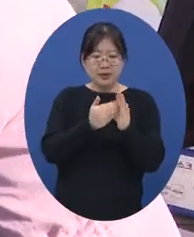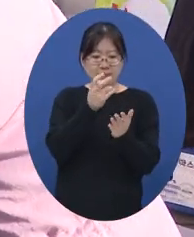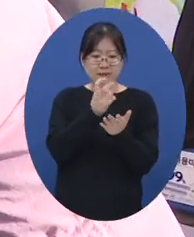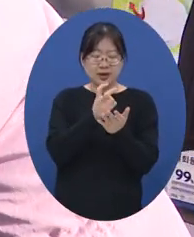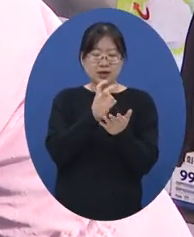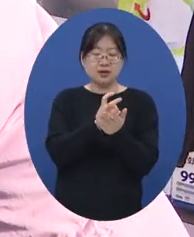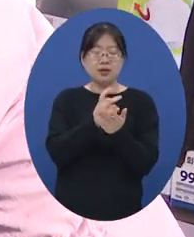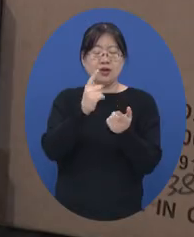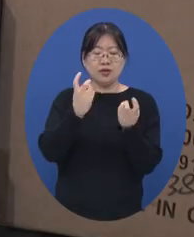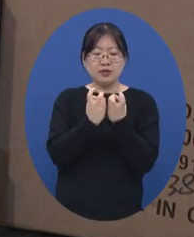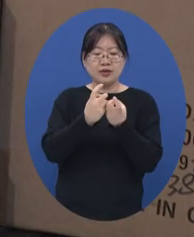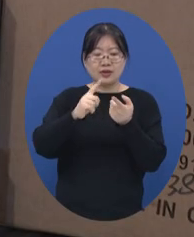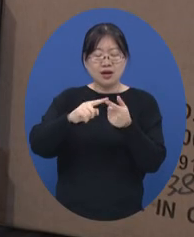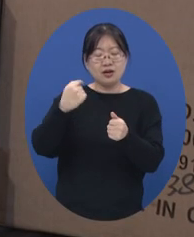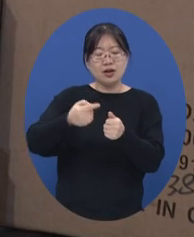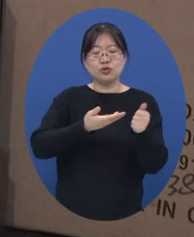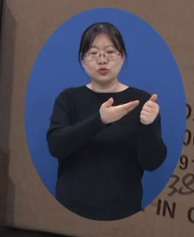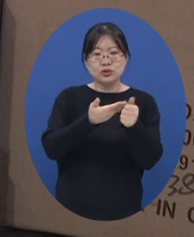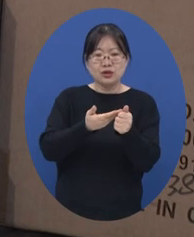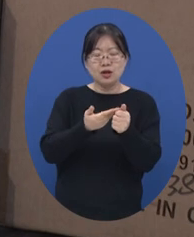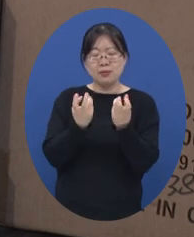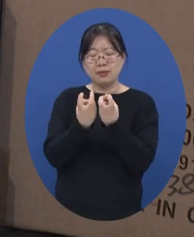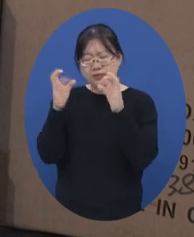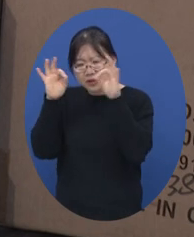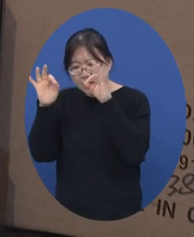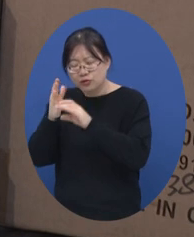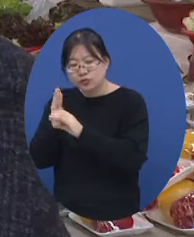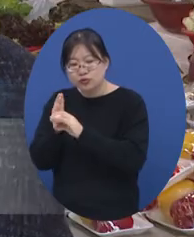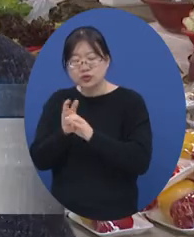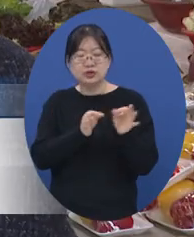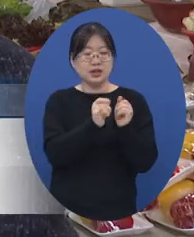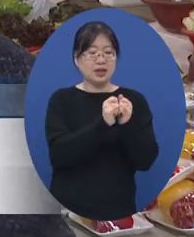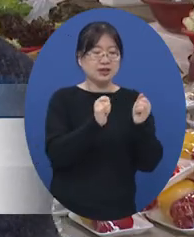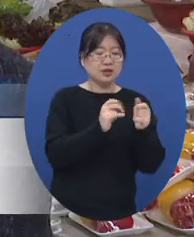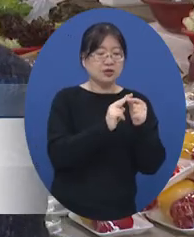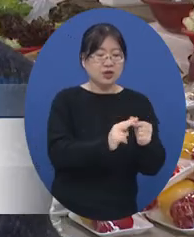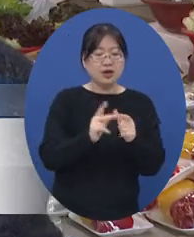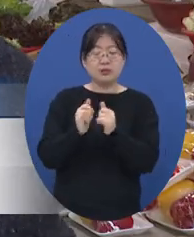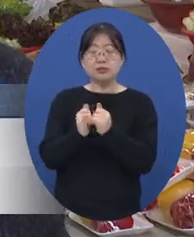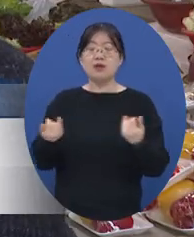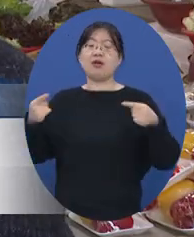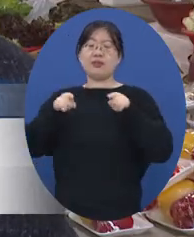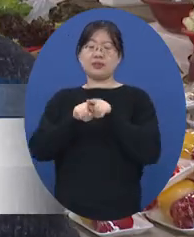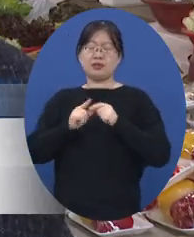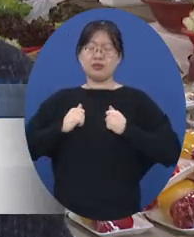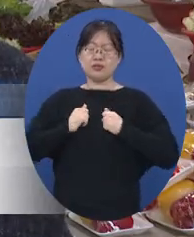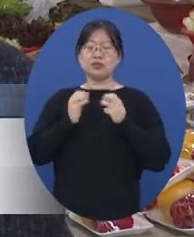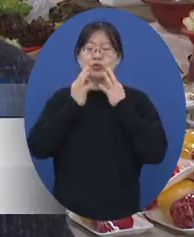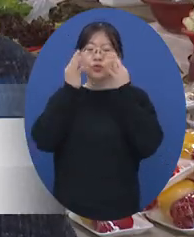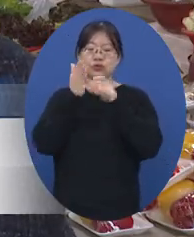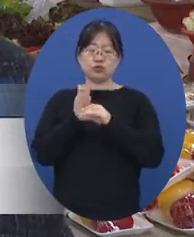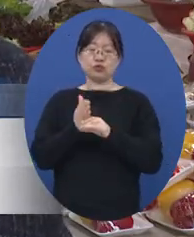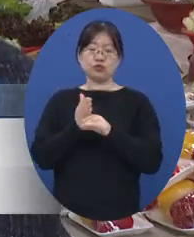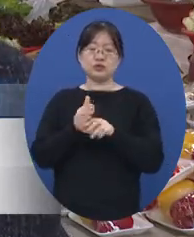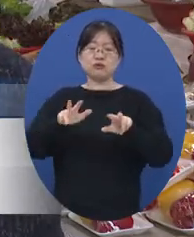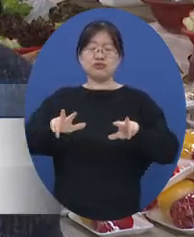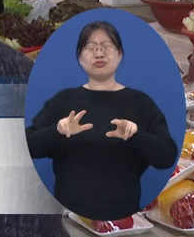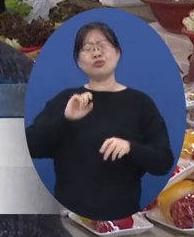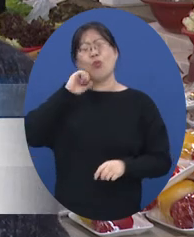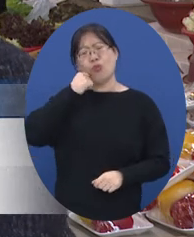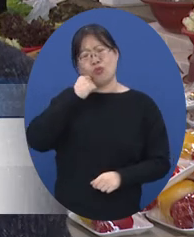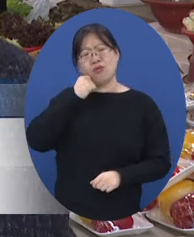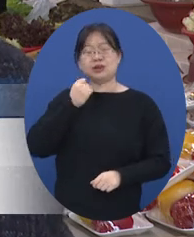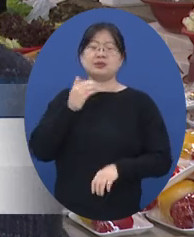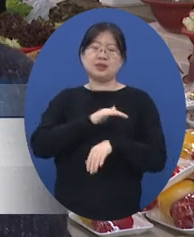등 자구책 마련에 힘쓰고 있습니다. 상인들과 또 우리 또 시민들과 함께 열심히 노력해서 좀